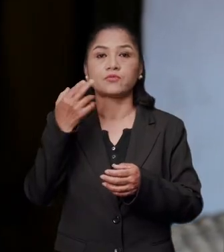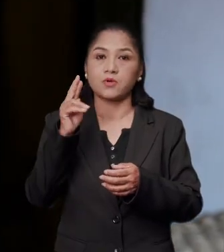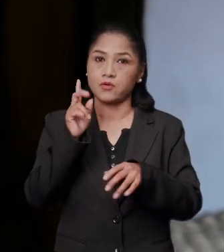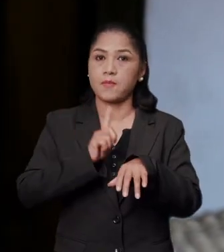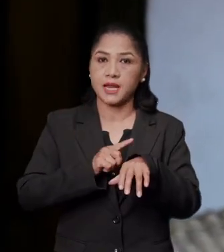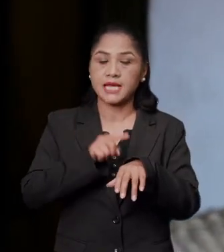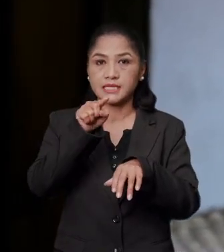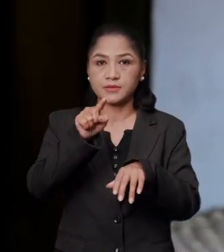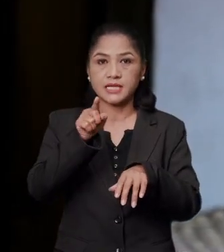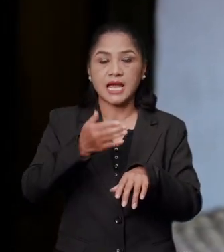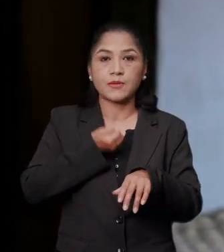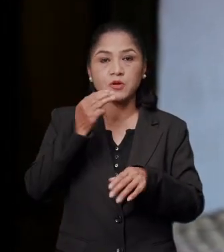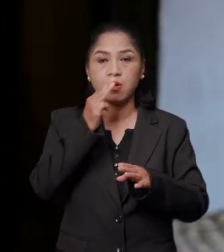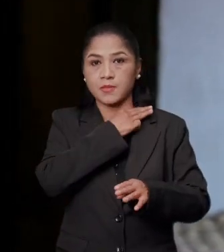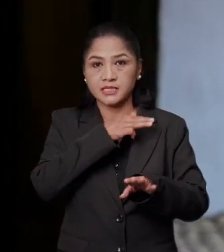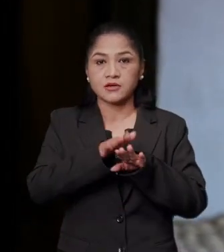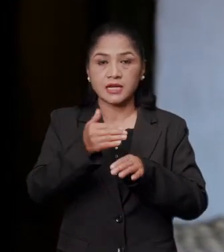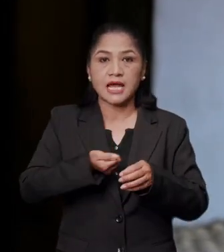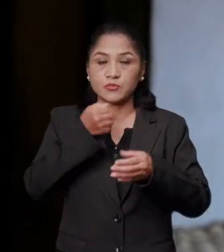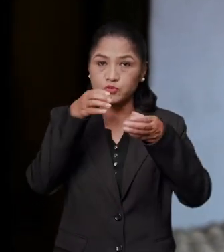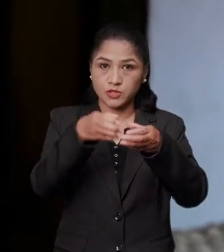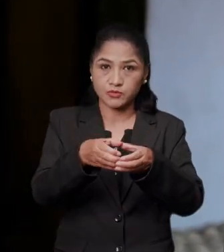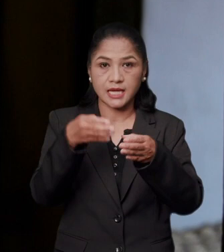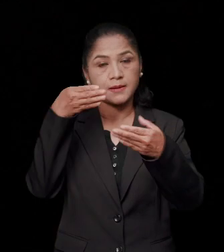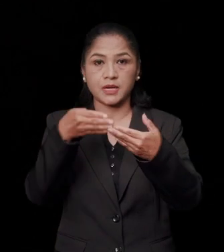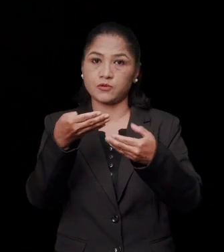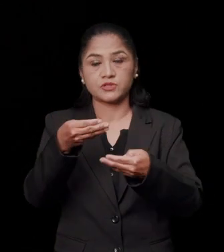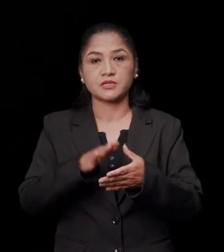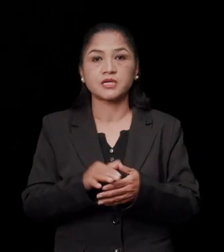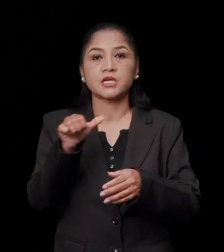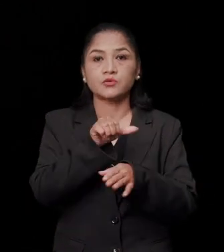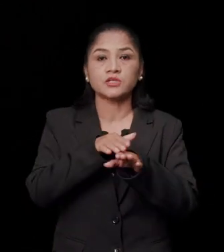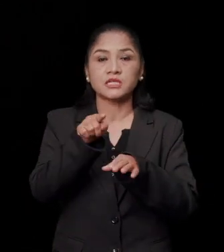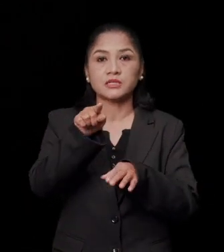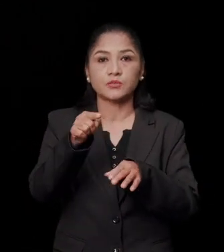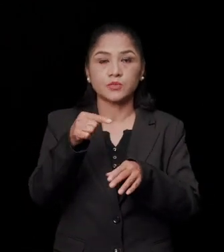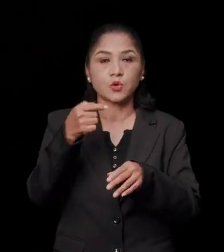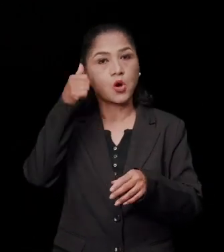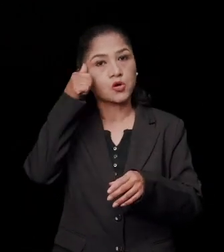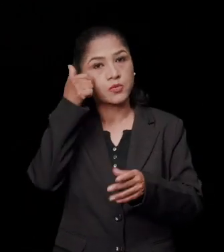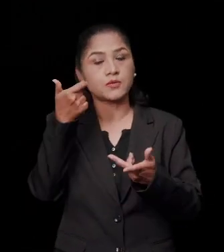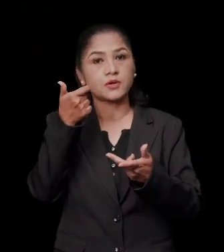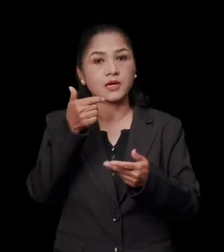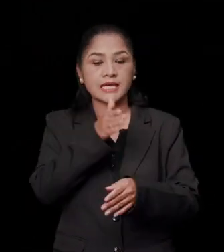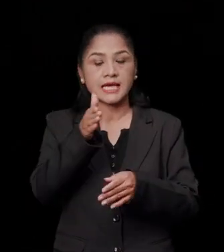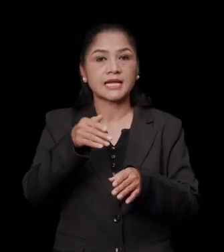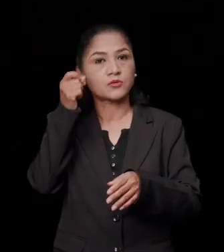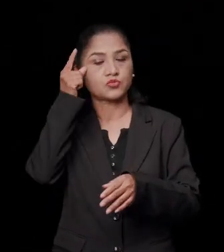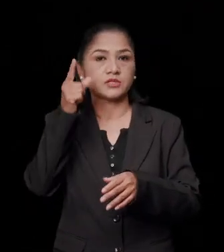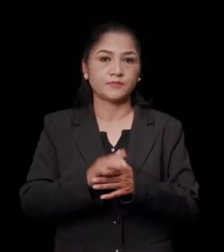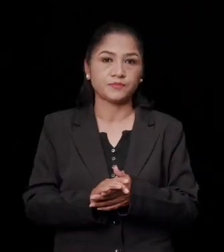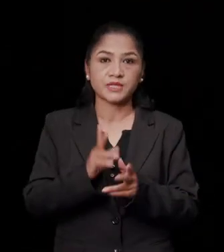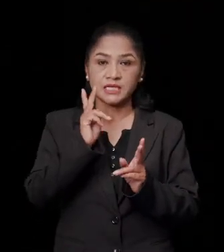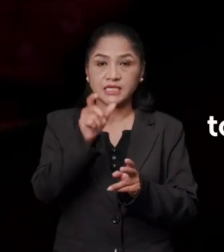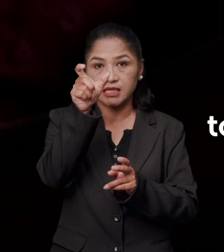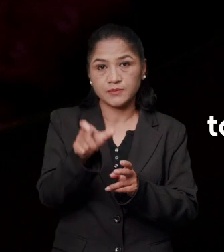बढ्दै जाने क्रममा तिमीले आफ्ना मान्छे, आफ्नो समुदाय भेटाउनेछौ। उनीहरूले तिम्रो अनुभव र यात्रालाई